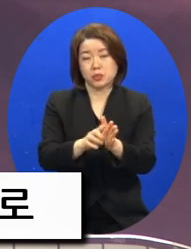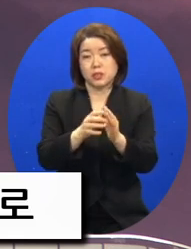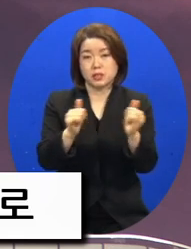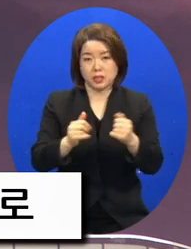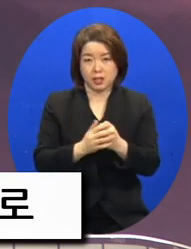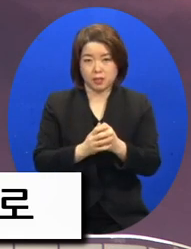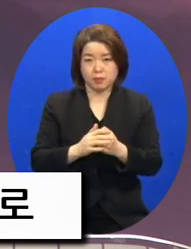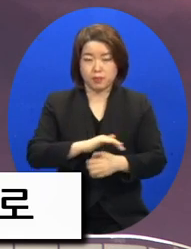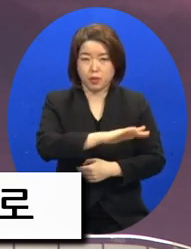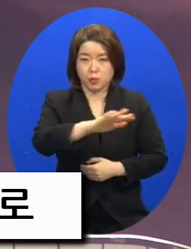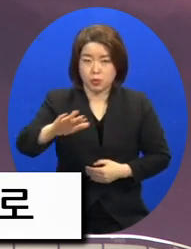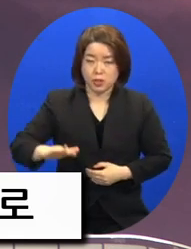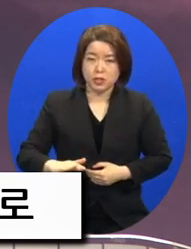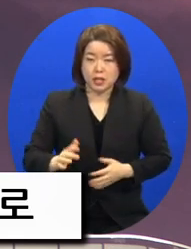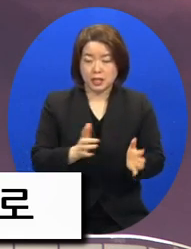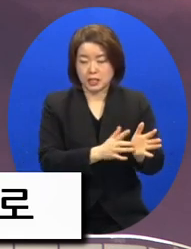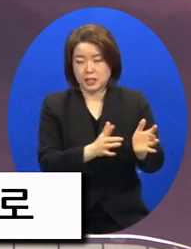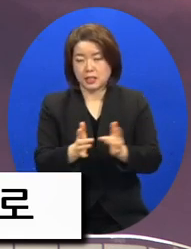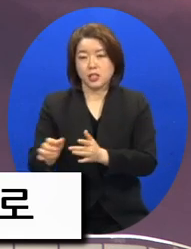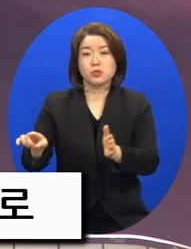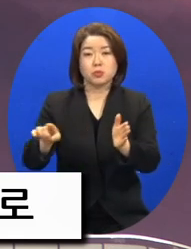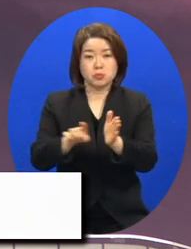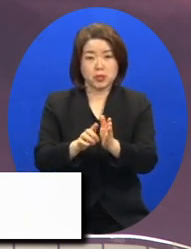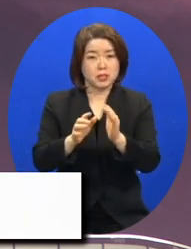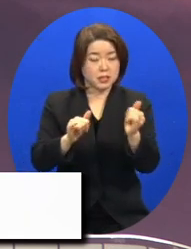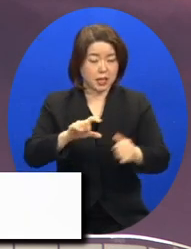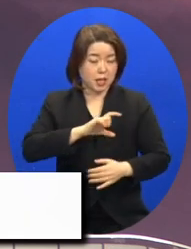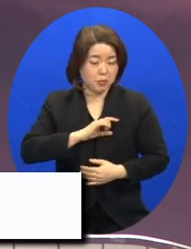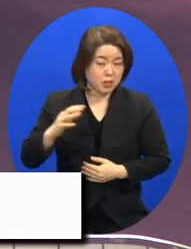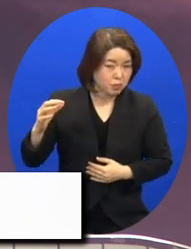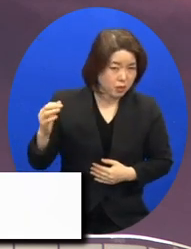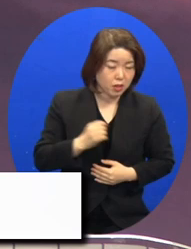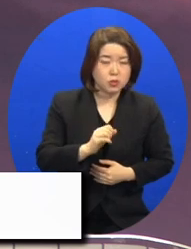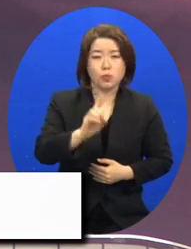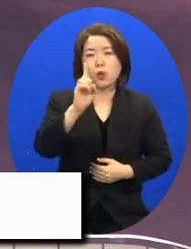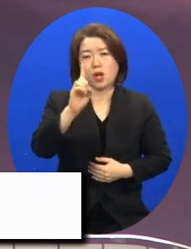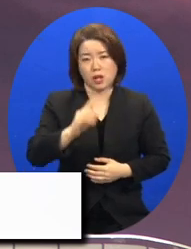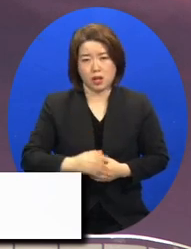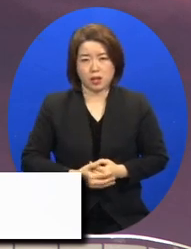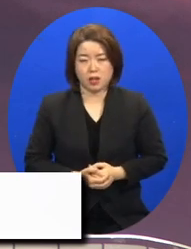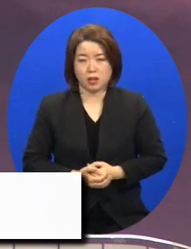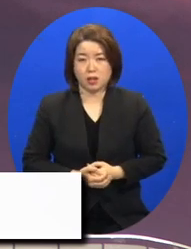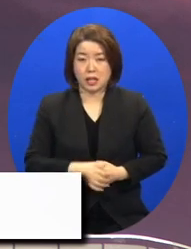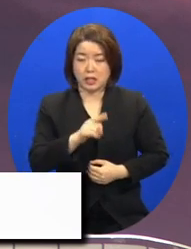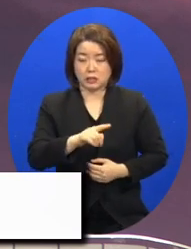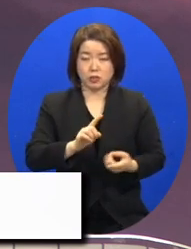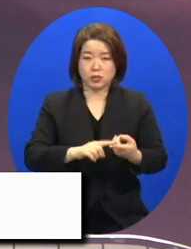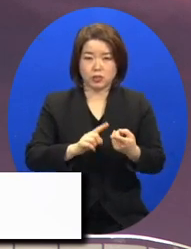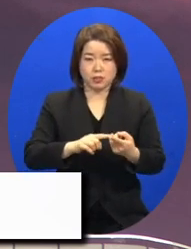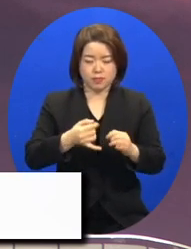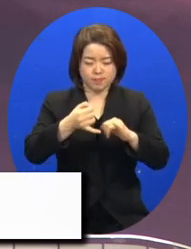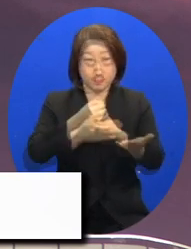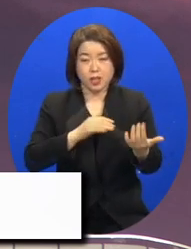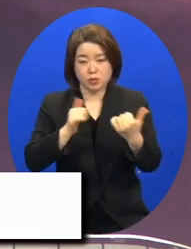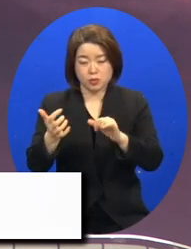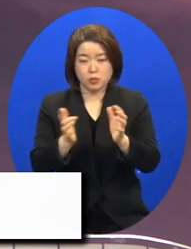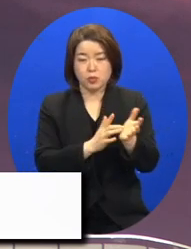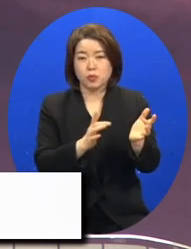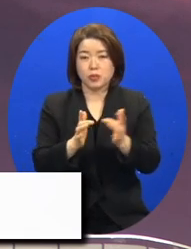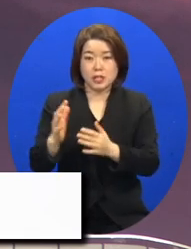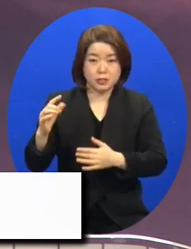우리는 사실 다 예수 믿는 사람의 란 이름으로 하납니다 그 점을 명심해야 합니다